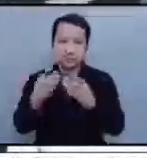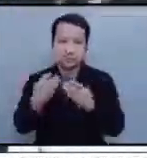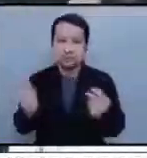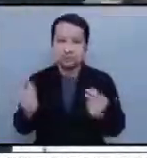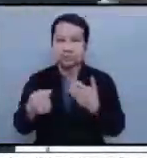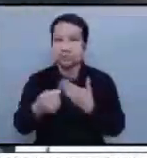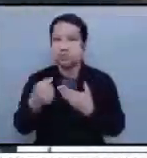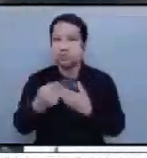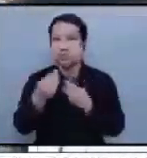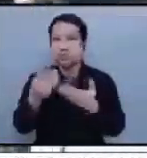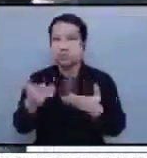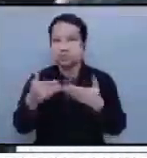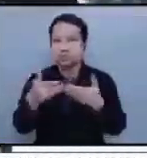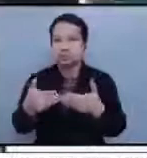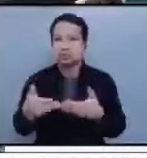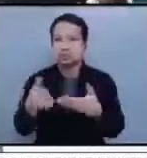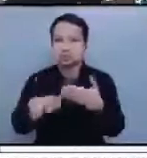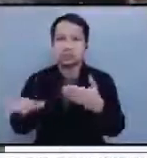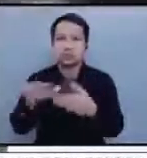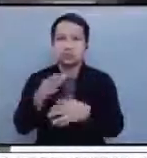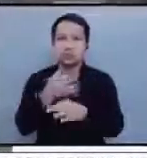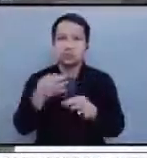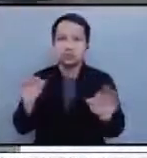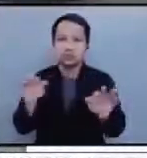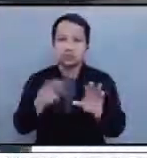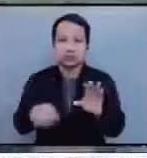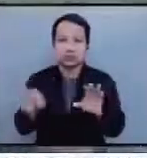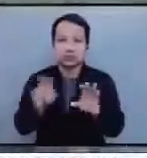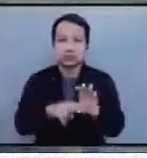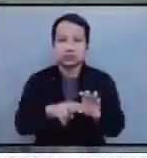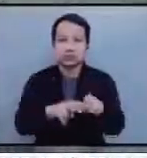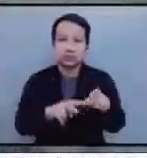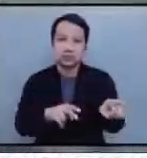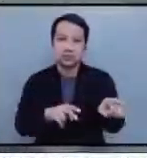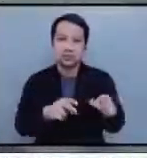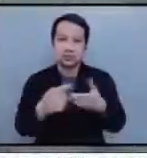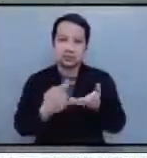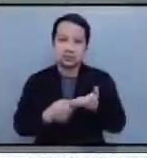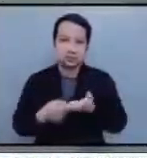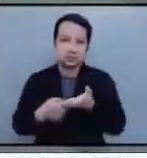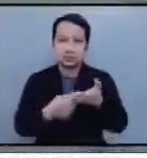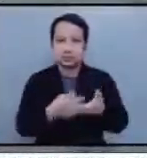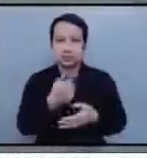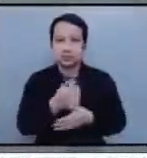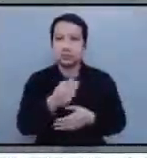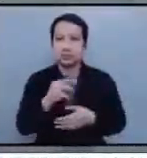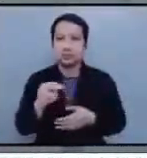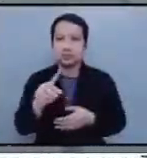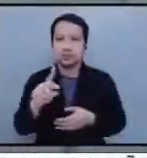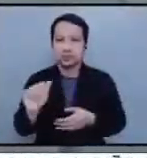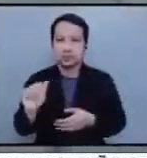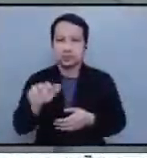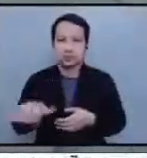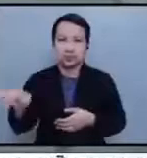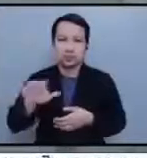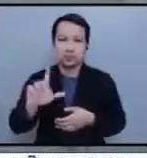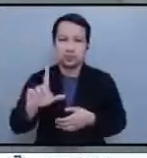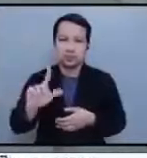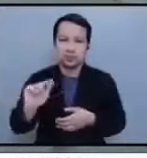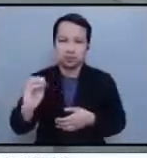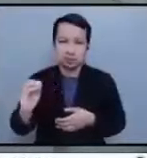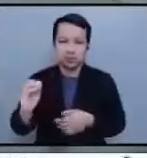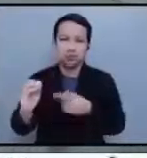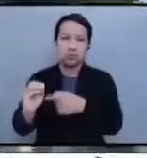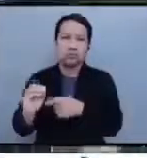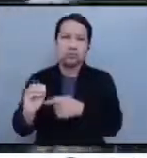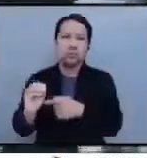ay tuloy-tuloy yung libreng sakay na ito. Pero makikipagdialogo naman ang MMDA sa Land Transportation Franchising